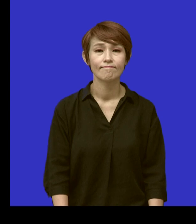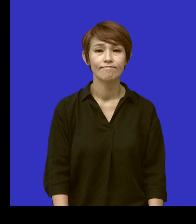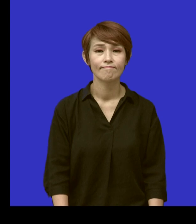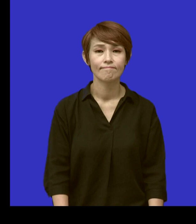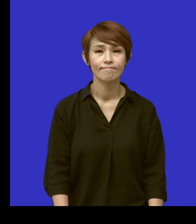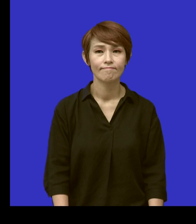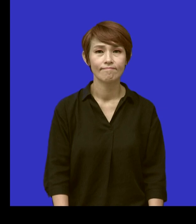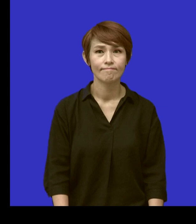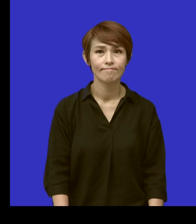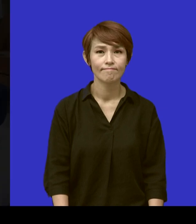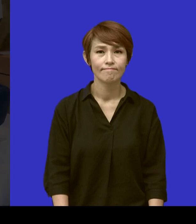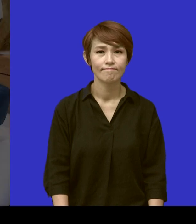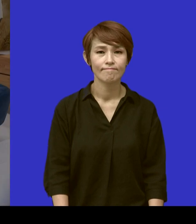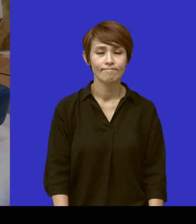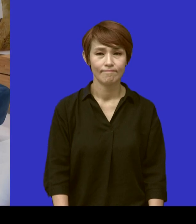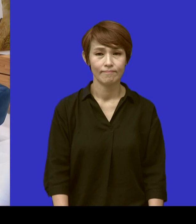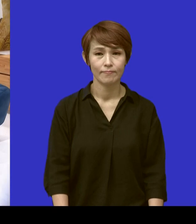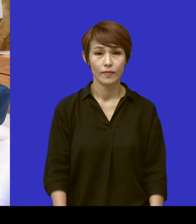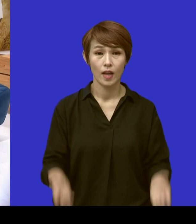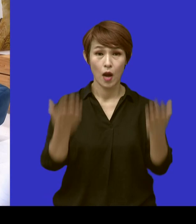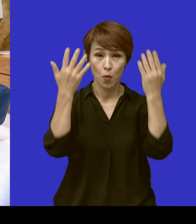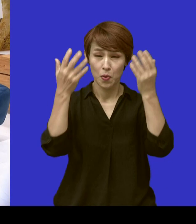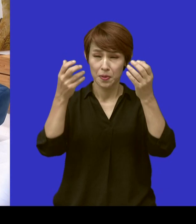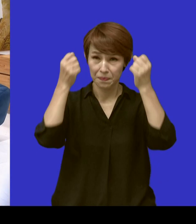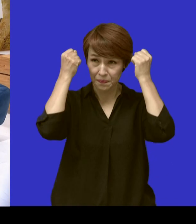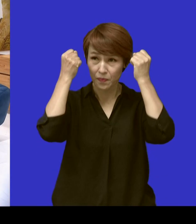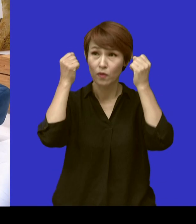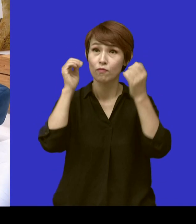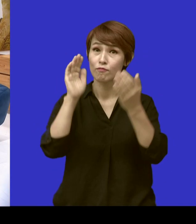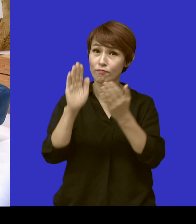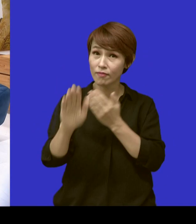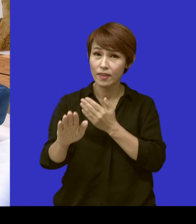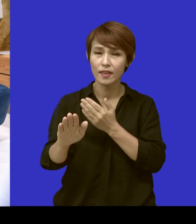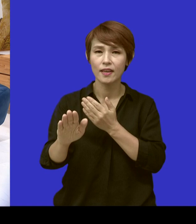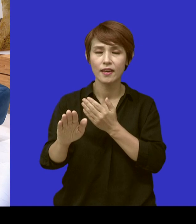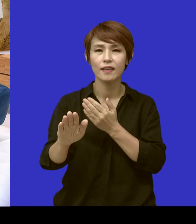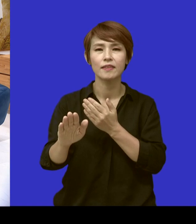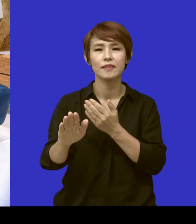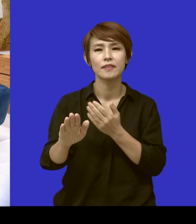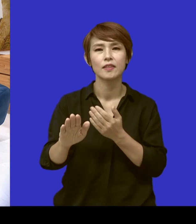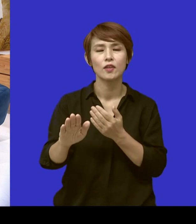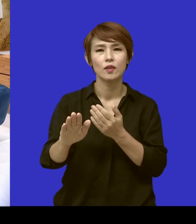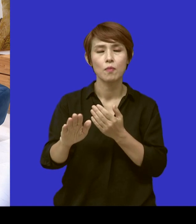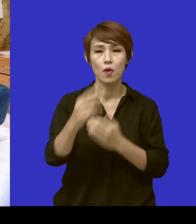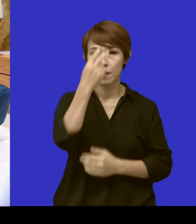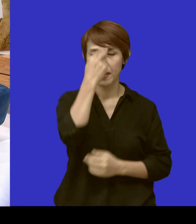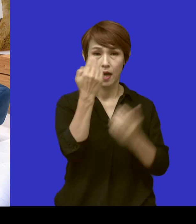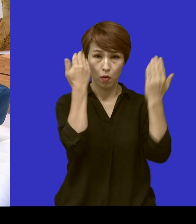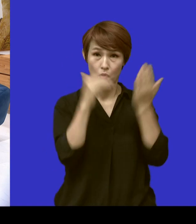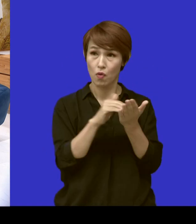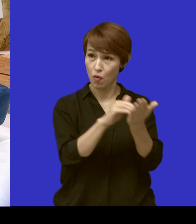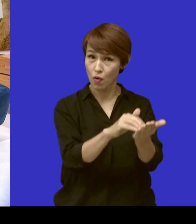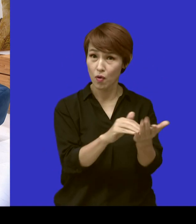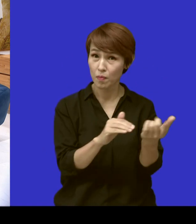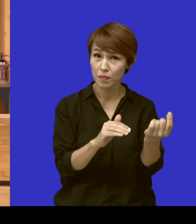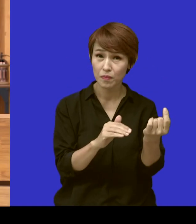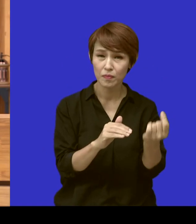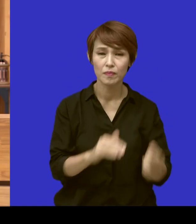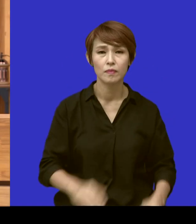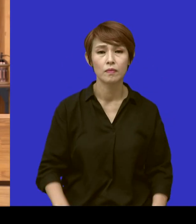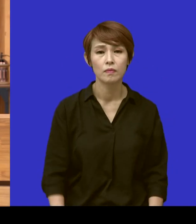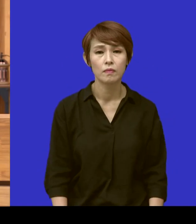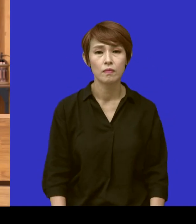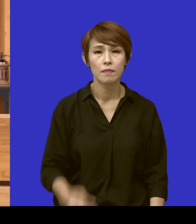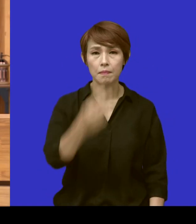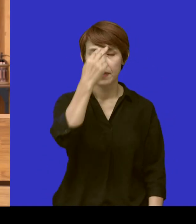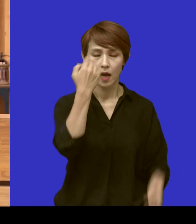이제 졸업 후에 어떻게 보면 사회 생활을 하기 위해서 맹학교에 입학을 했다고 하던데